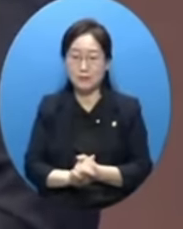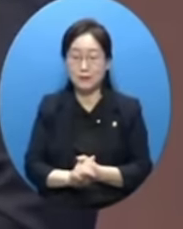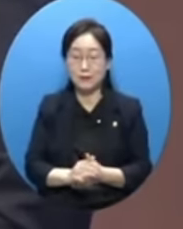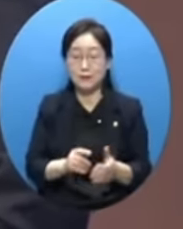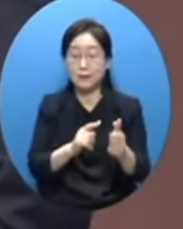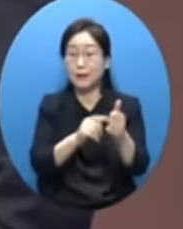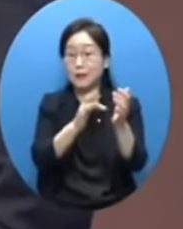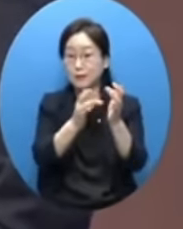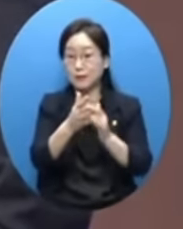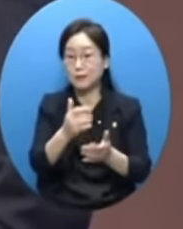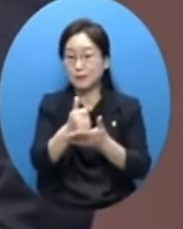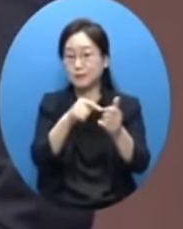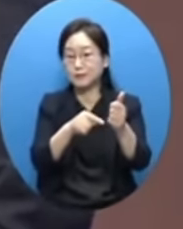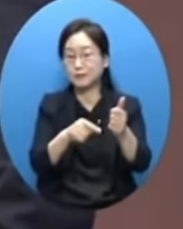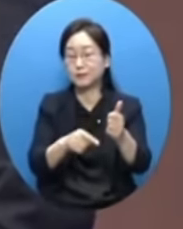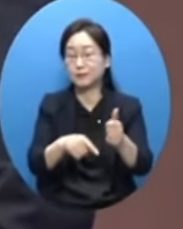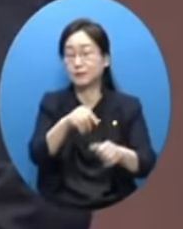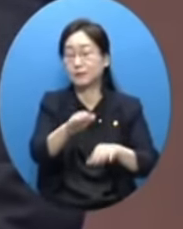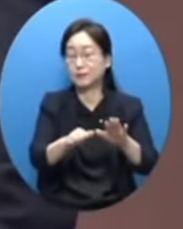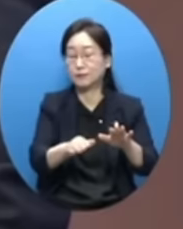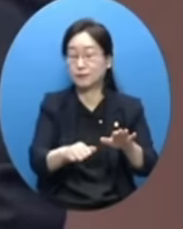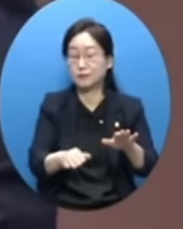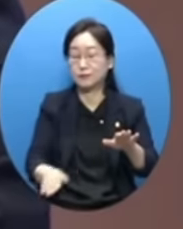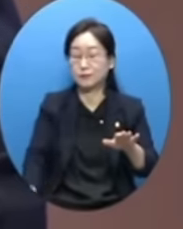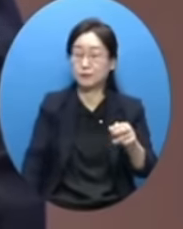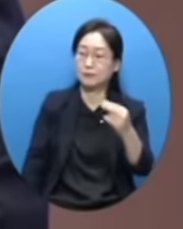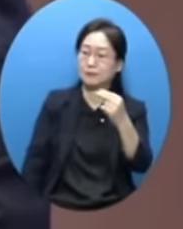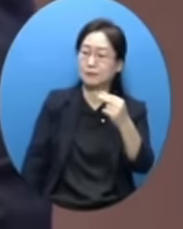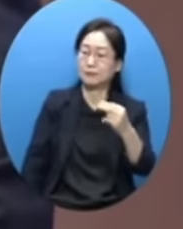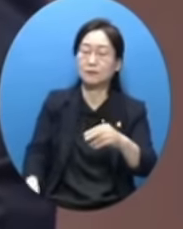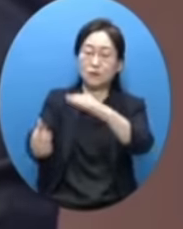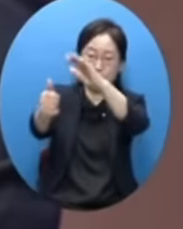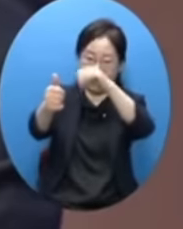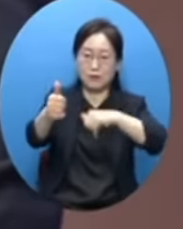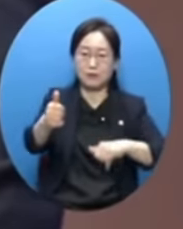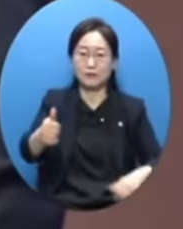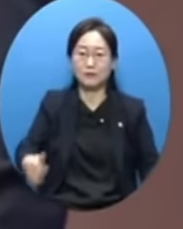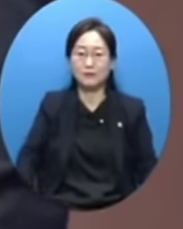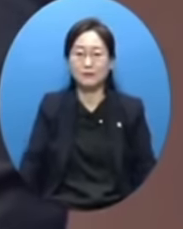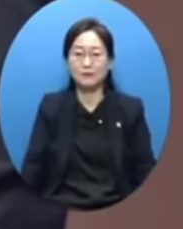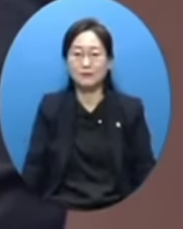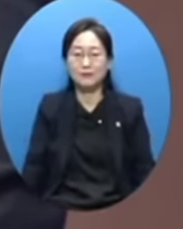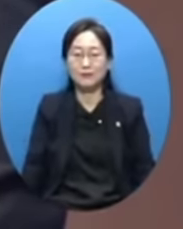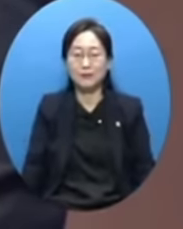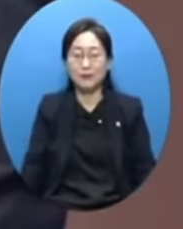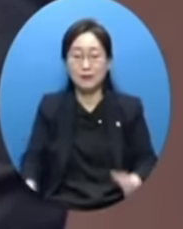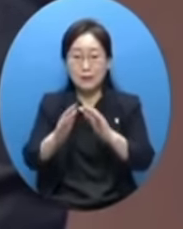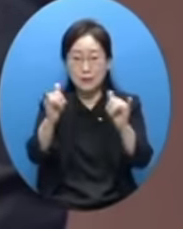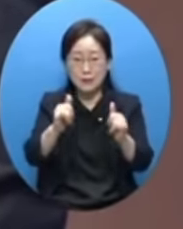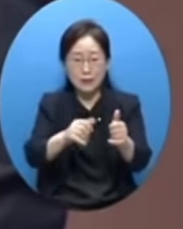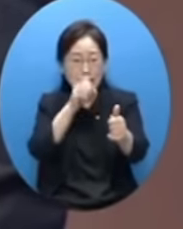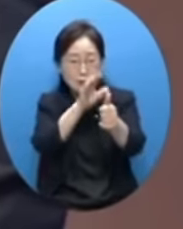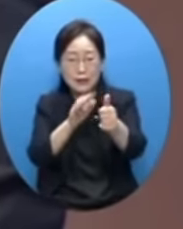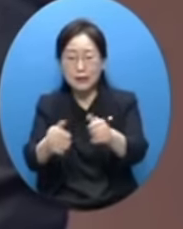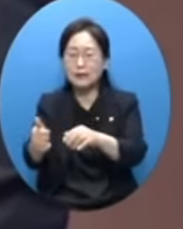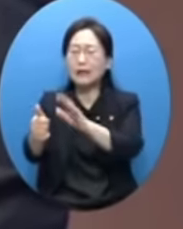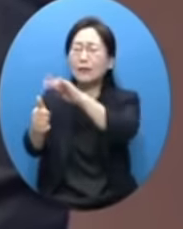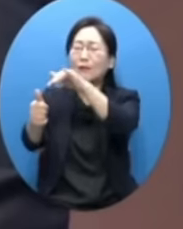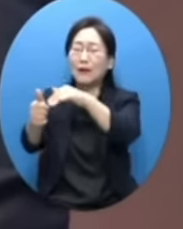주님께서 발걸음을 멈추시고 저자를 내게로 오게 하라. 그래서 사람들이 얘기합니다. 예수님이 너를